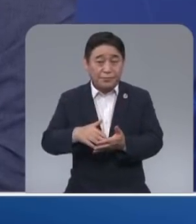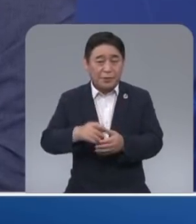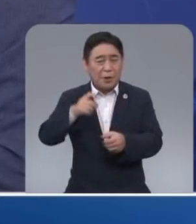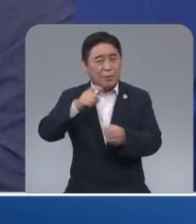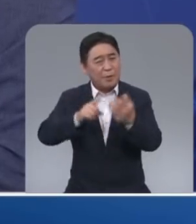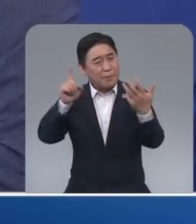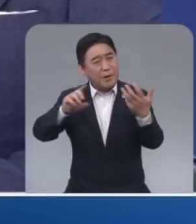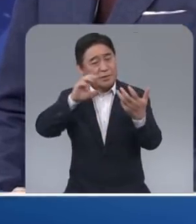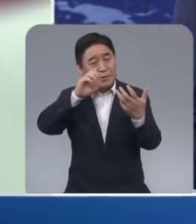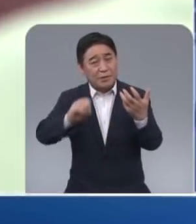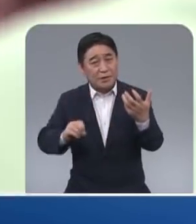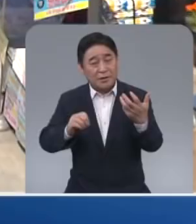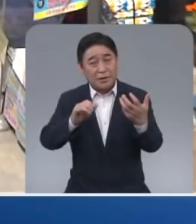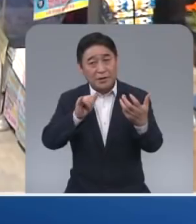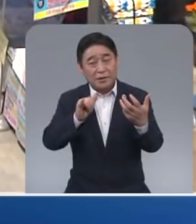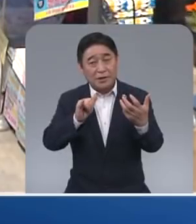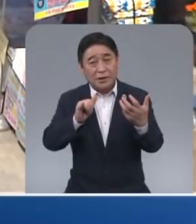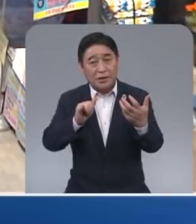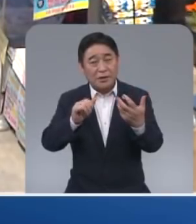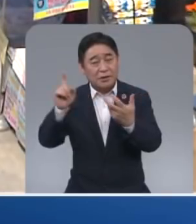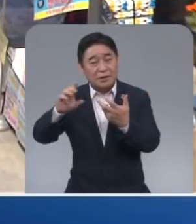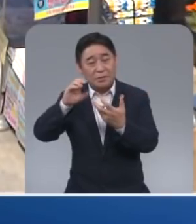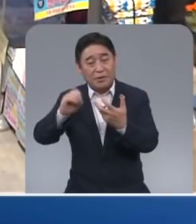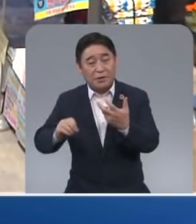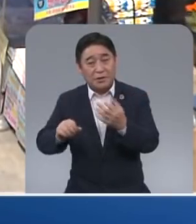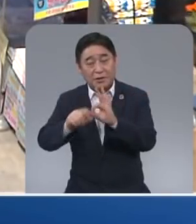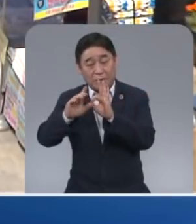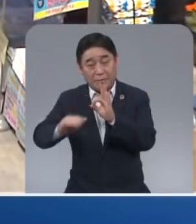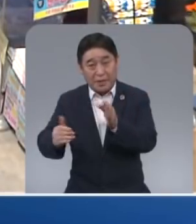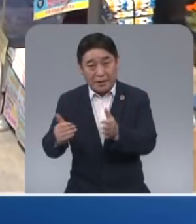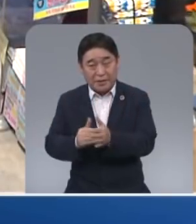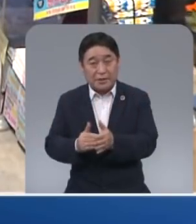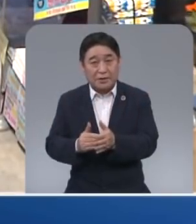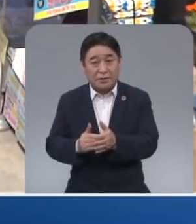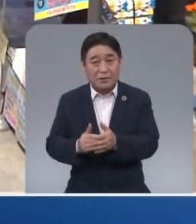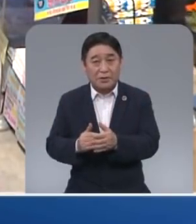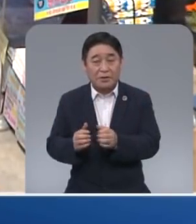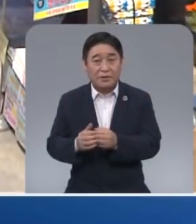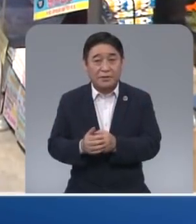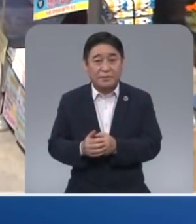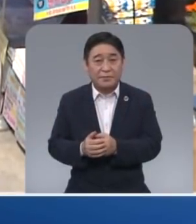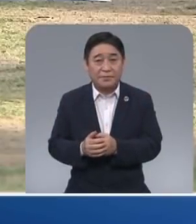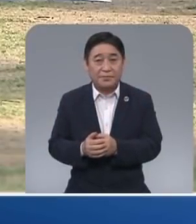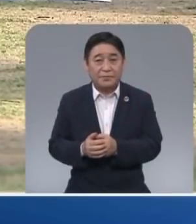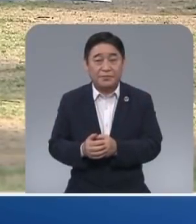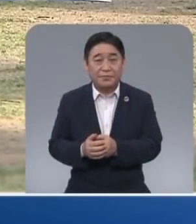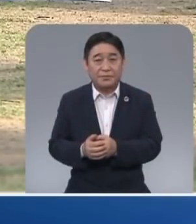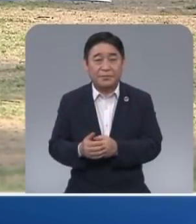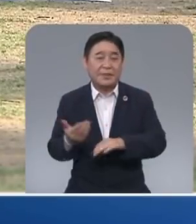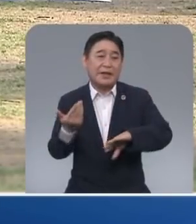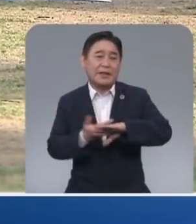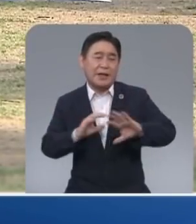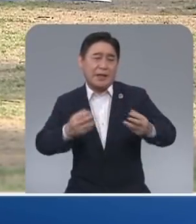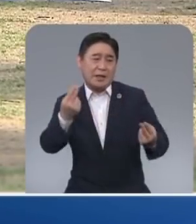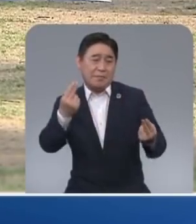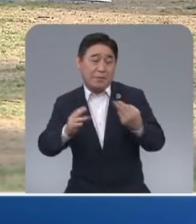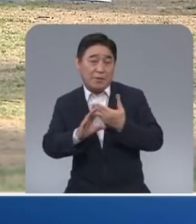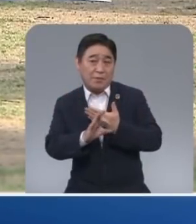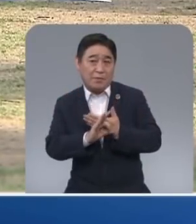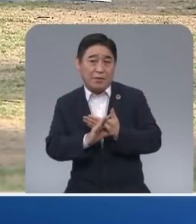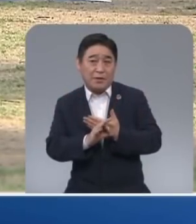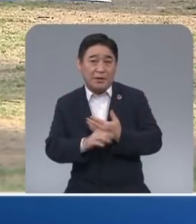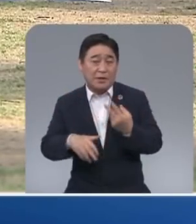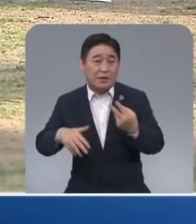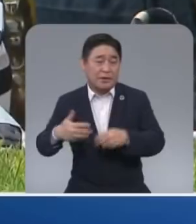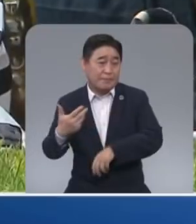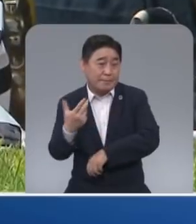목표가 80%인데 일단 70%까지는 10월 말까지 이제 하겠다고 했고요. 접종 완료율이. 그런데 다른 나라를 보면 접종